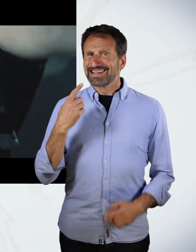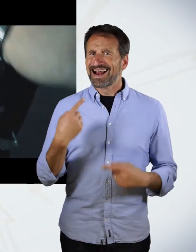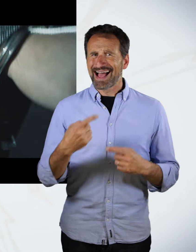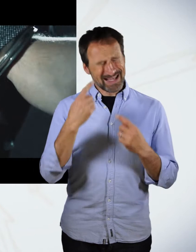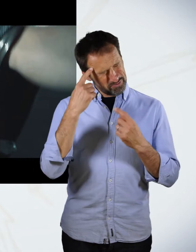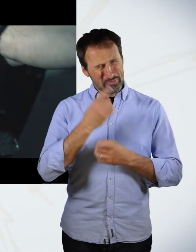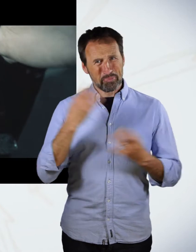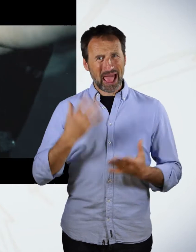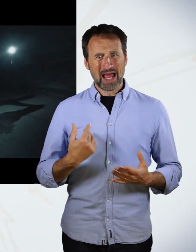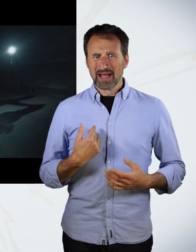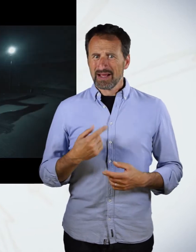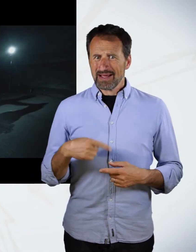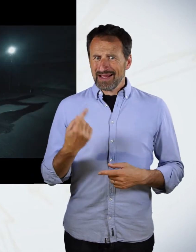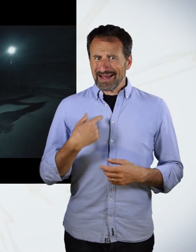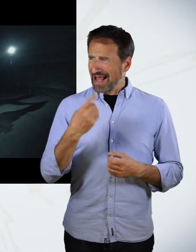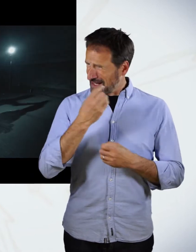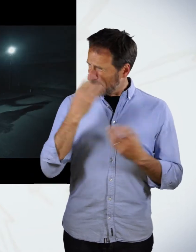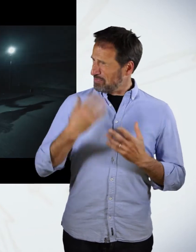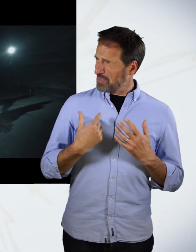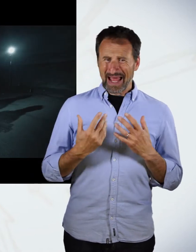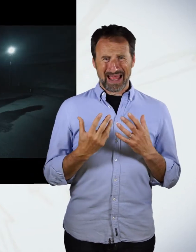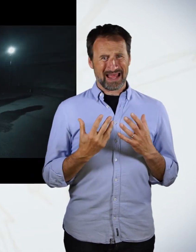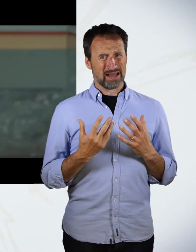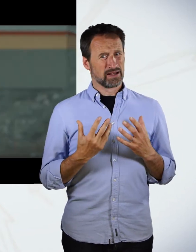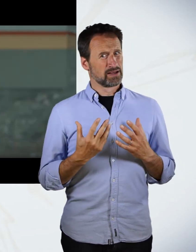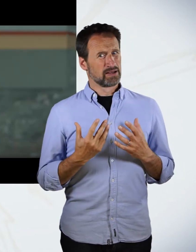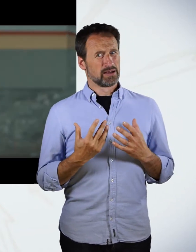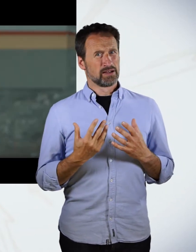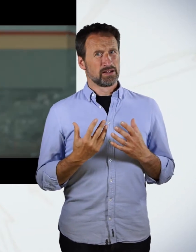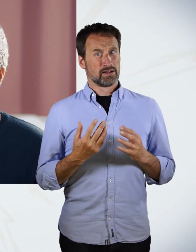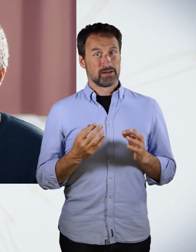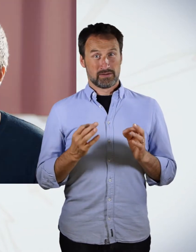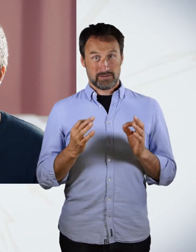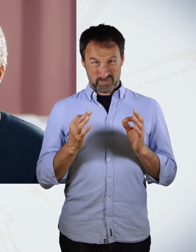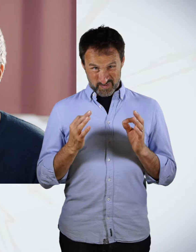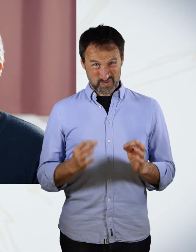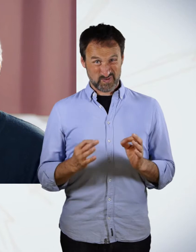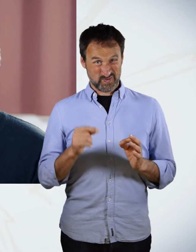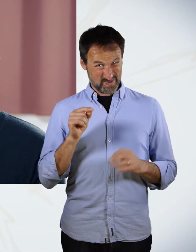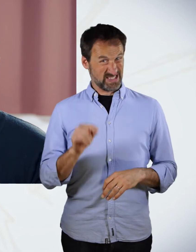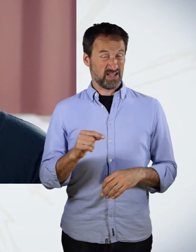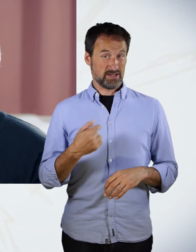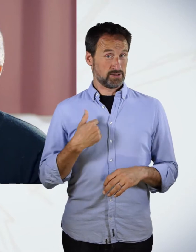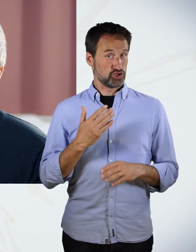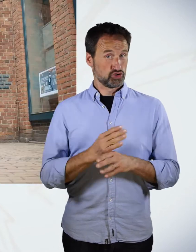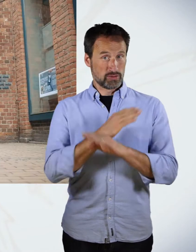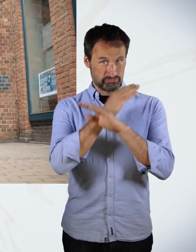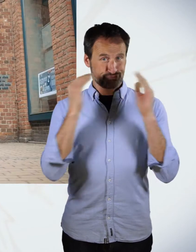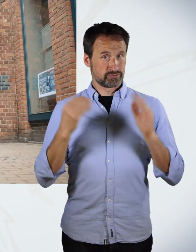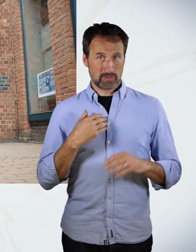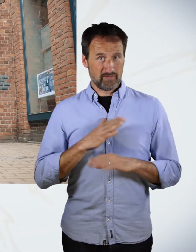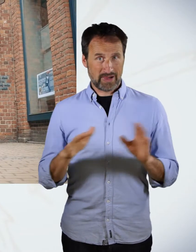aus. Also wirklich, gleich raste ich hier komplett aus. Und in dem Moment wollte ich eigentlich nicht mehr